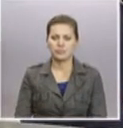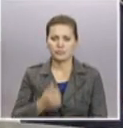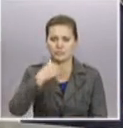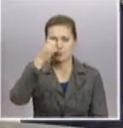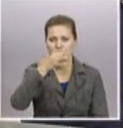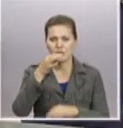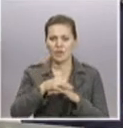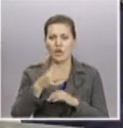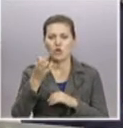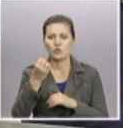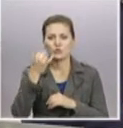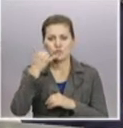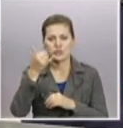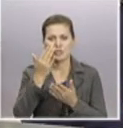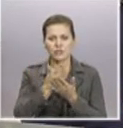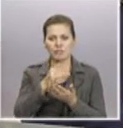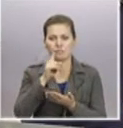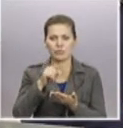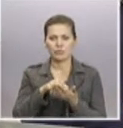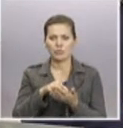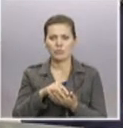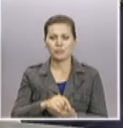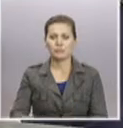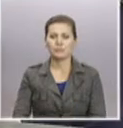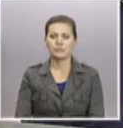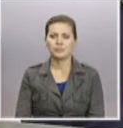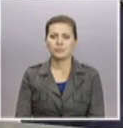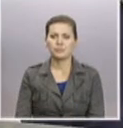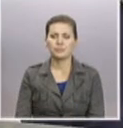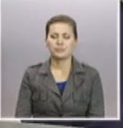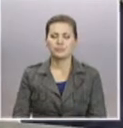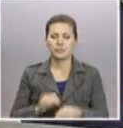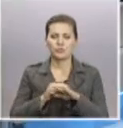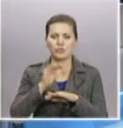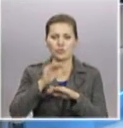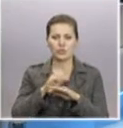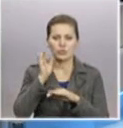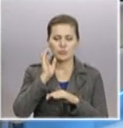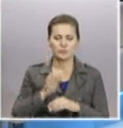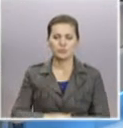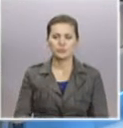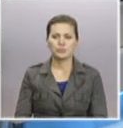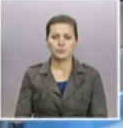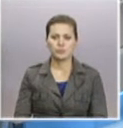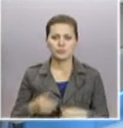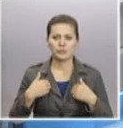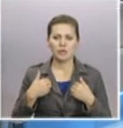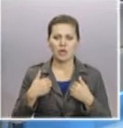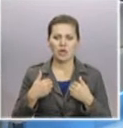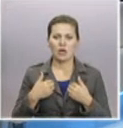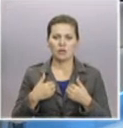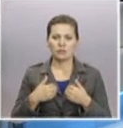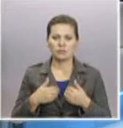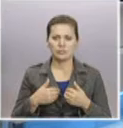Исханович. Еще один телезритель желает задать свой вопрос. Давайте дадим ему такую возможность. Добрый вечер. Говорите, мы вас слушаем. Алло, здравствуйте, пожалуйста.